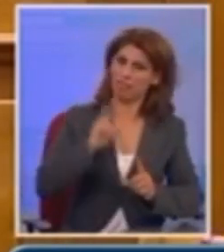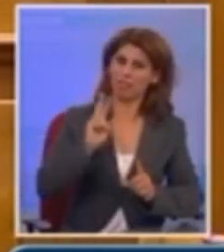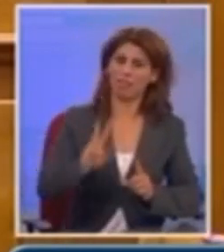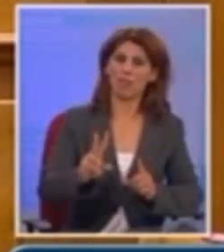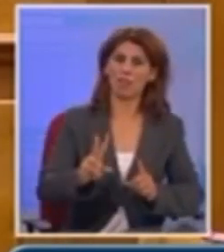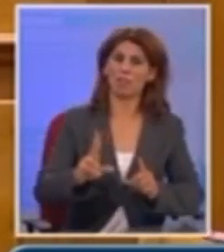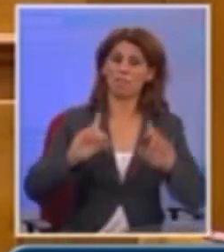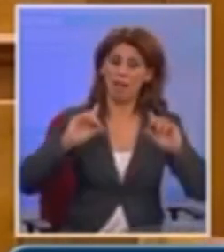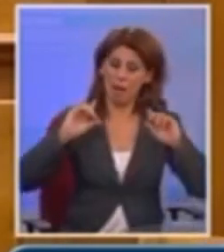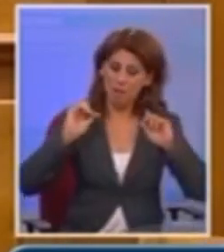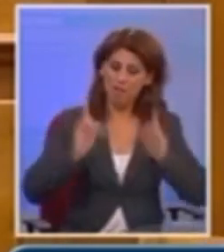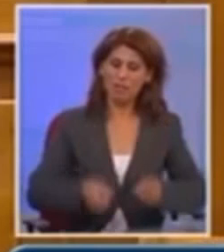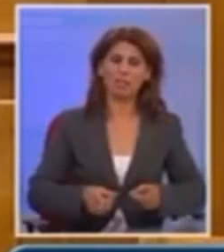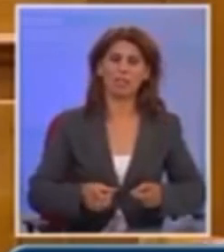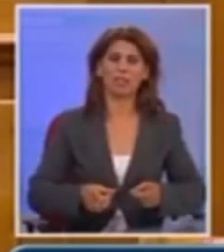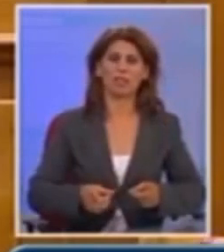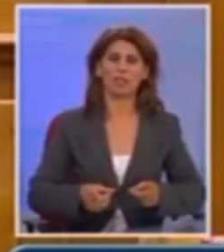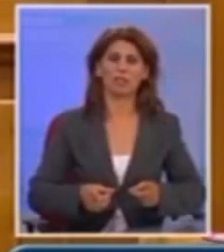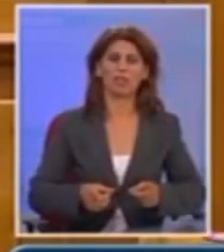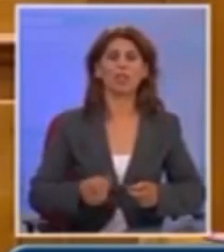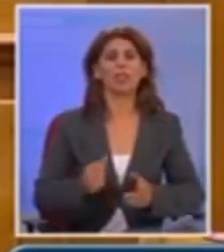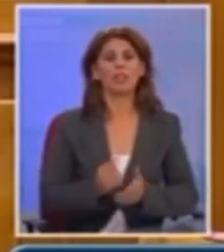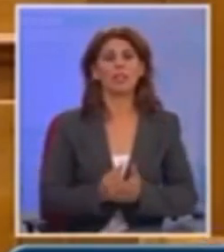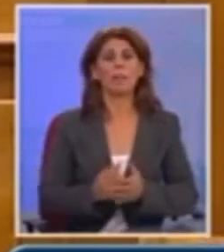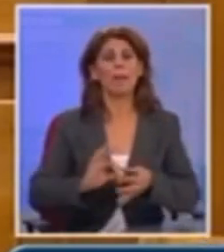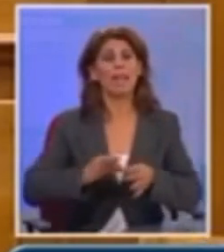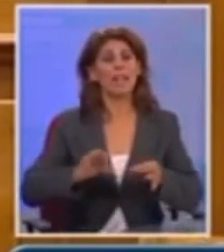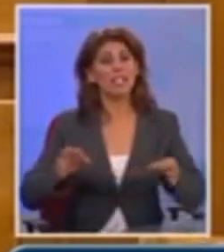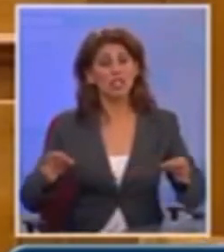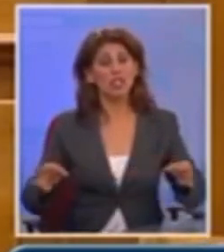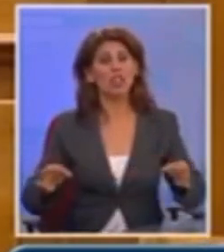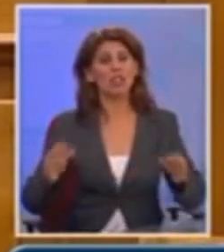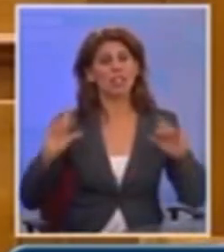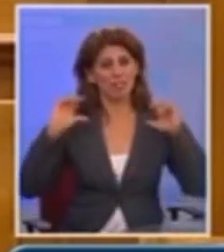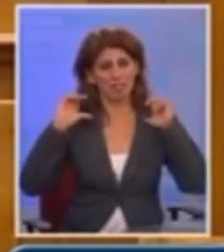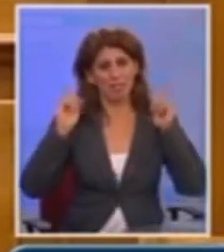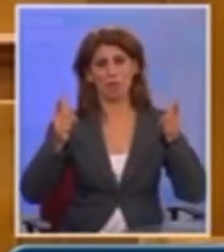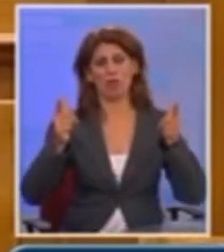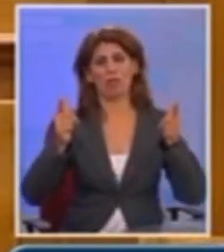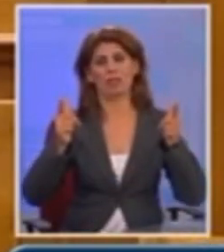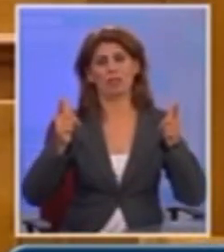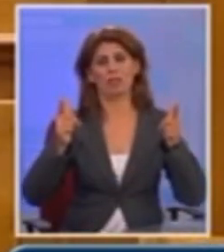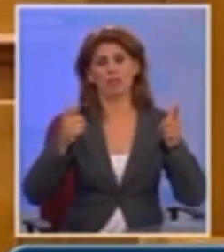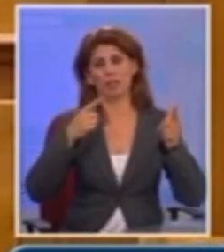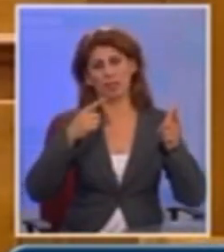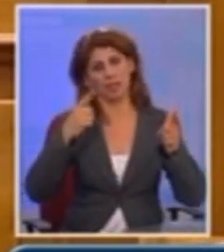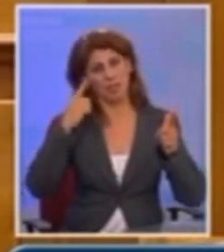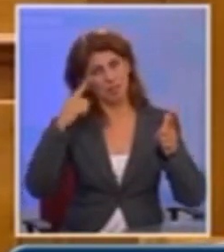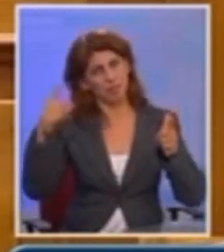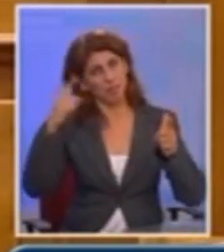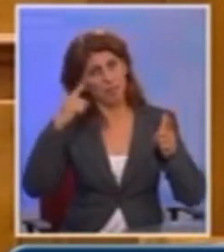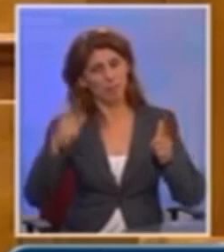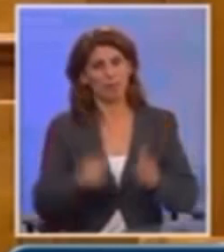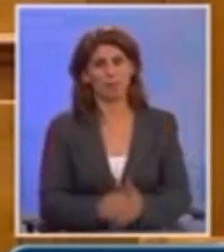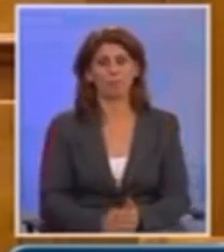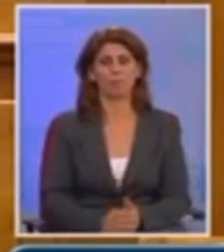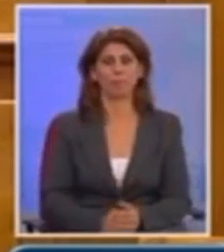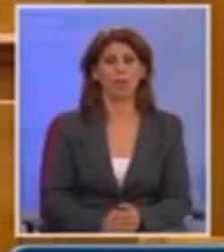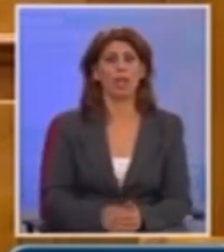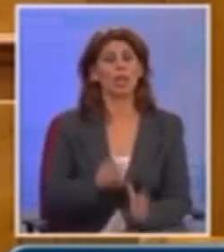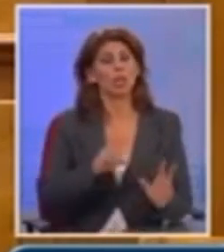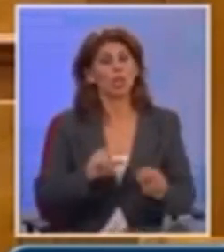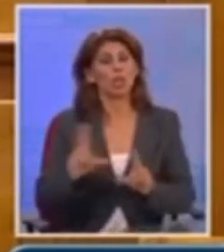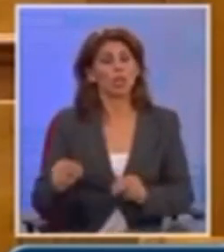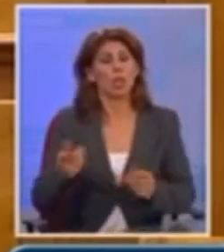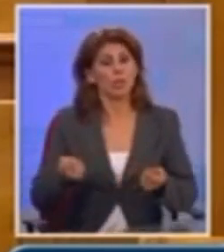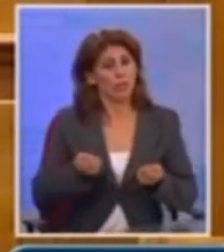με αποφασιστικότητα και με ιστορική δημοκρατική αναφορά. Το ίδιο θα